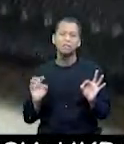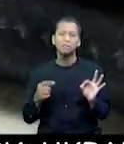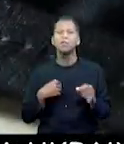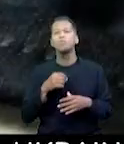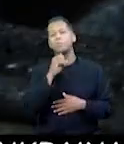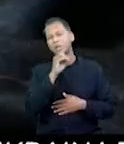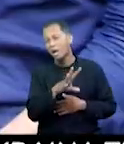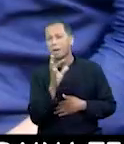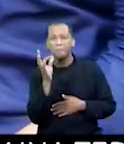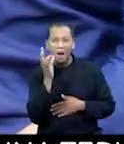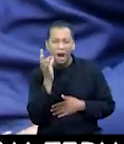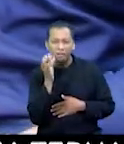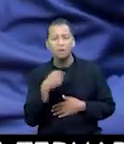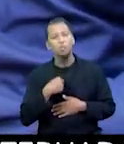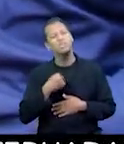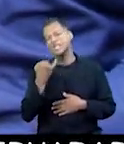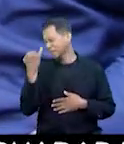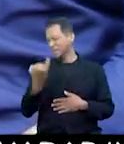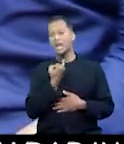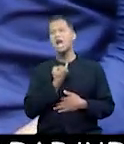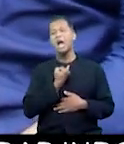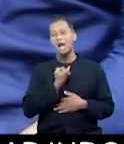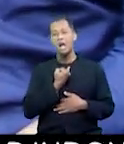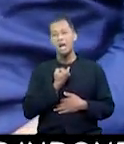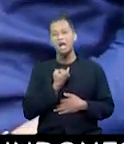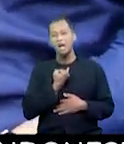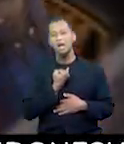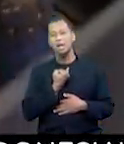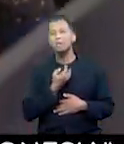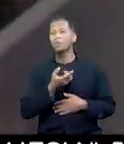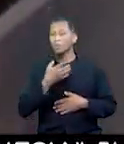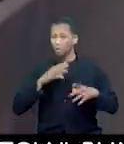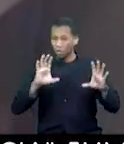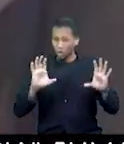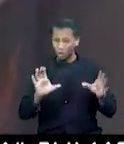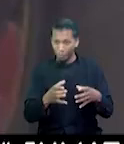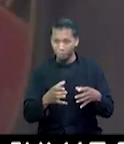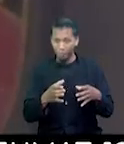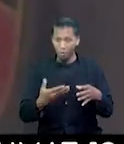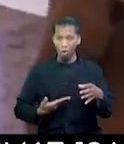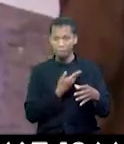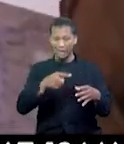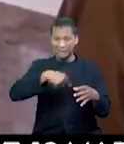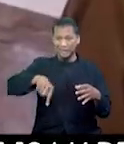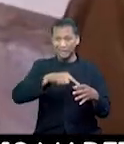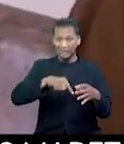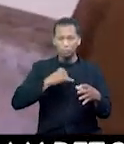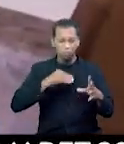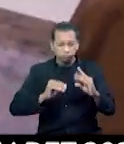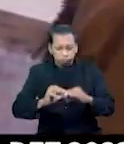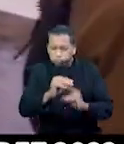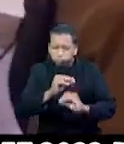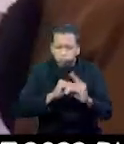bilang ini kesalahan saya. Semenjak saya ada di dalam grup ini, kita bentuk grup korban ini, saya